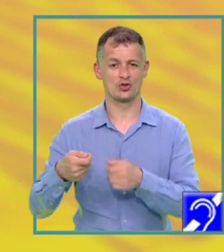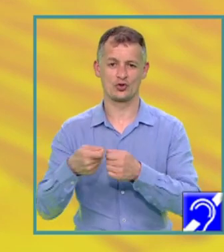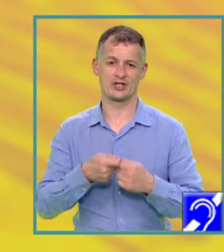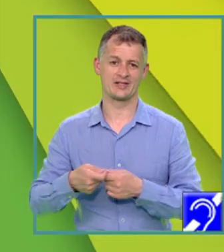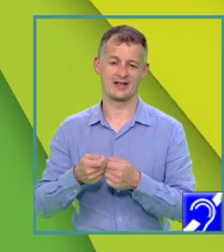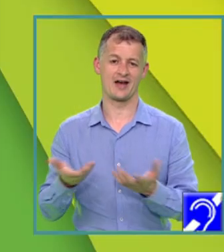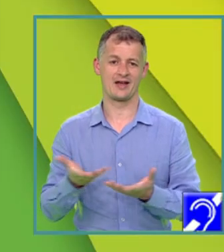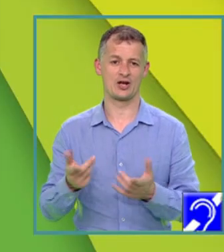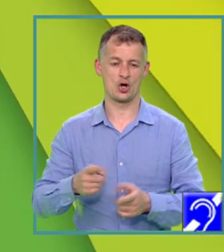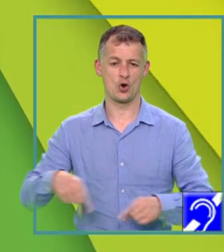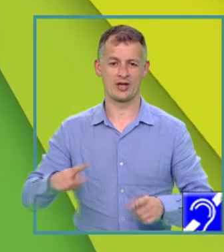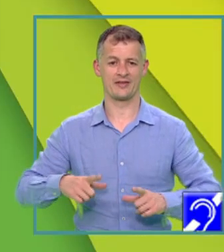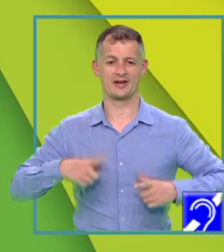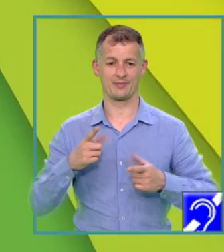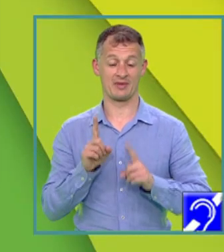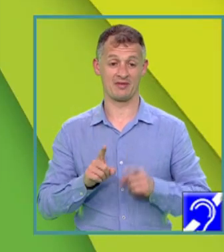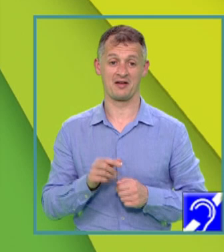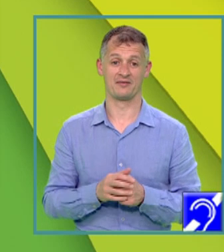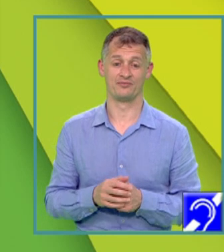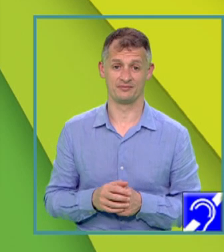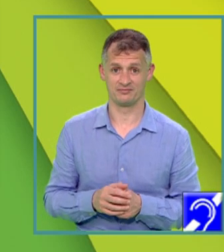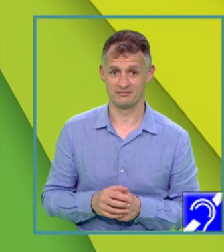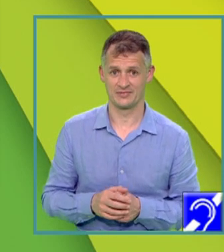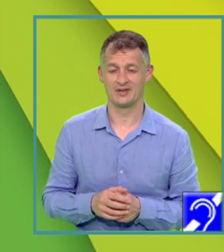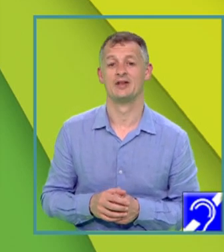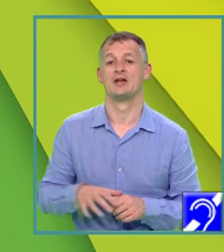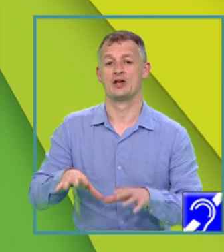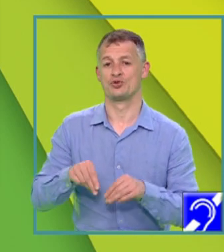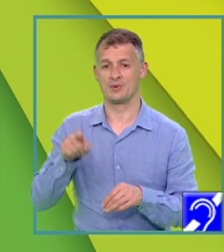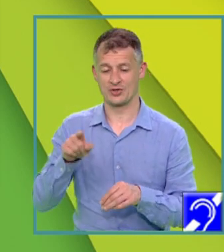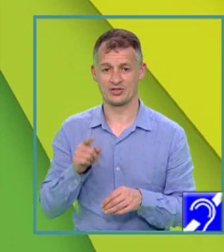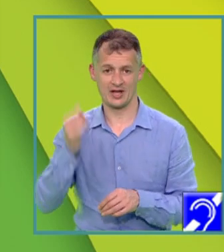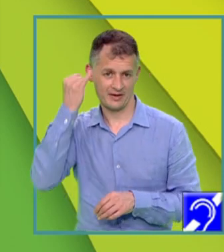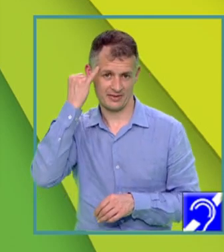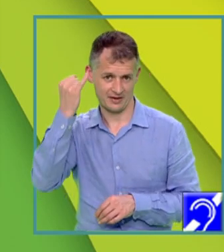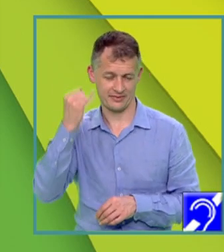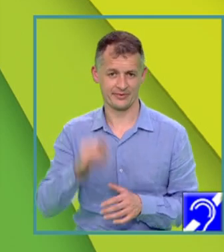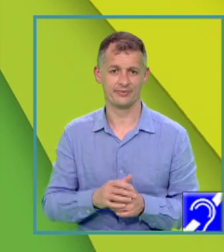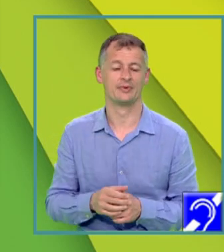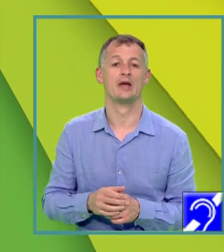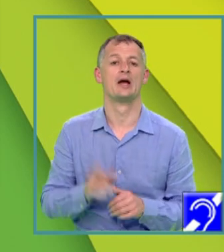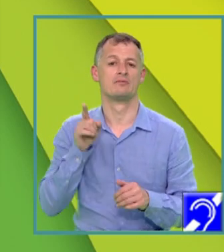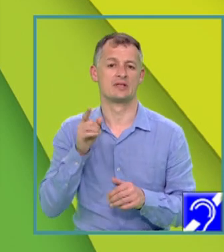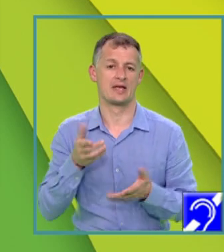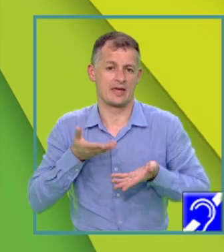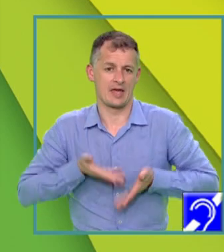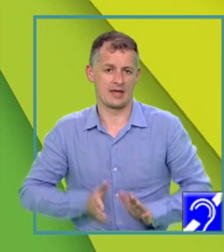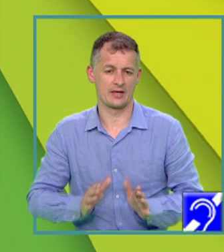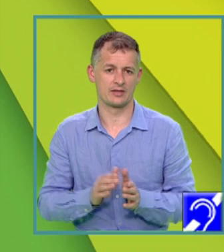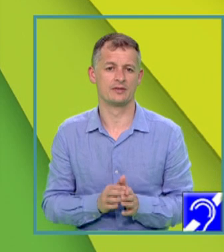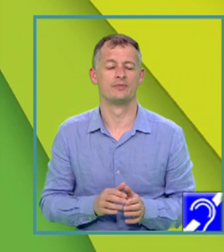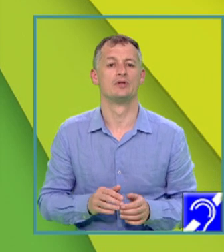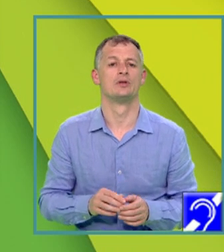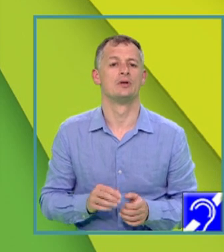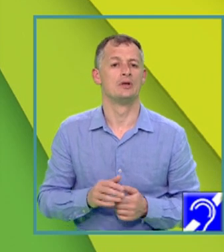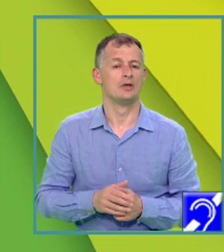noi trăim. Iată că dacă ne raportăm la tipologia familiei, pornind de la acest aspect al natalității, structură